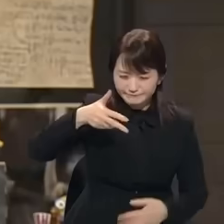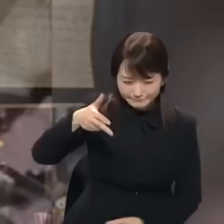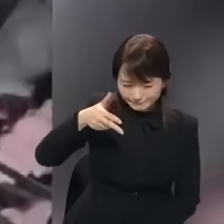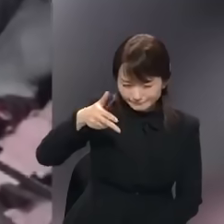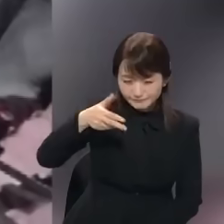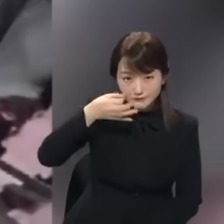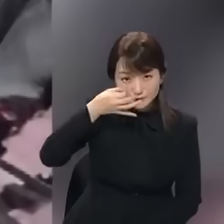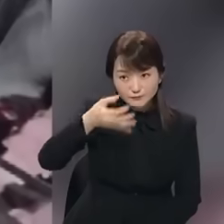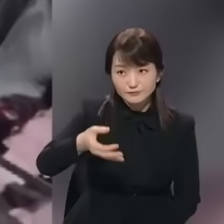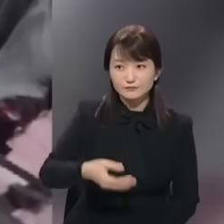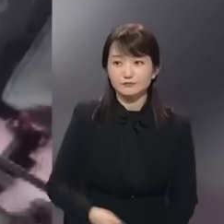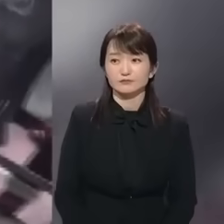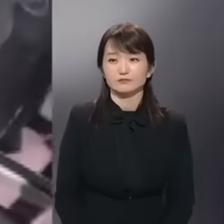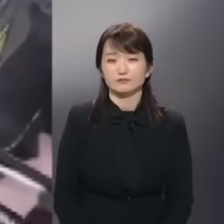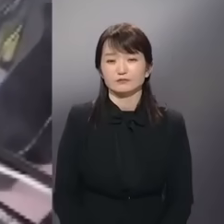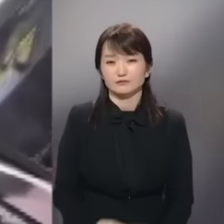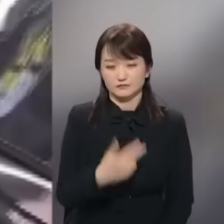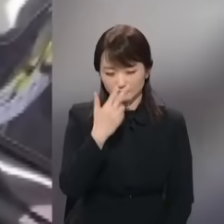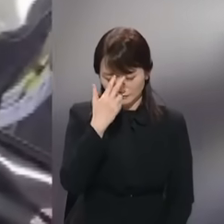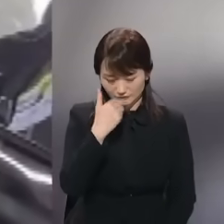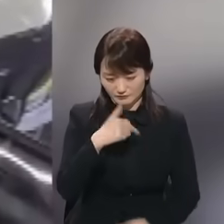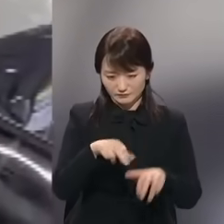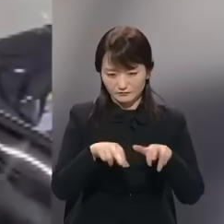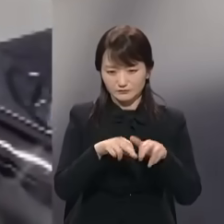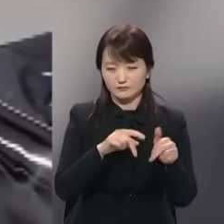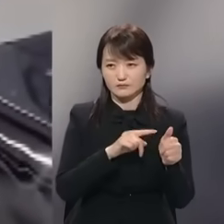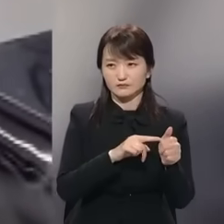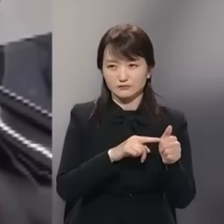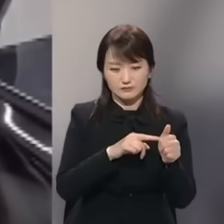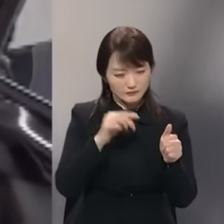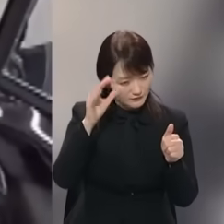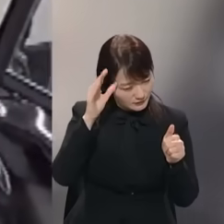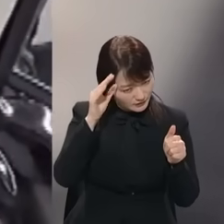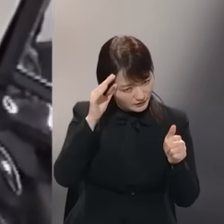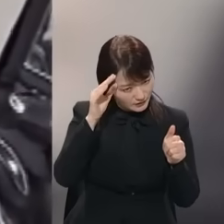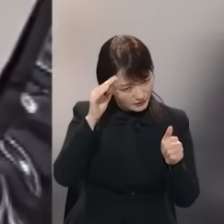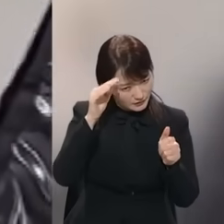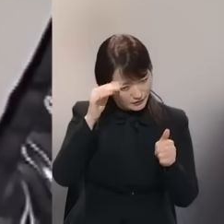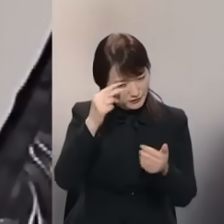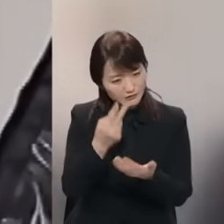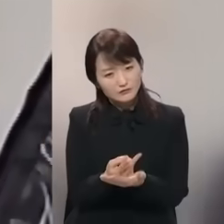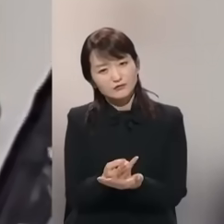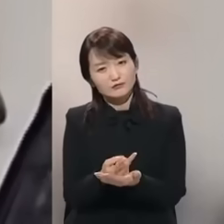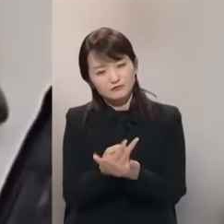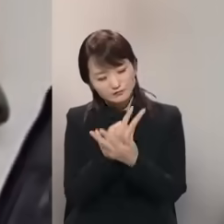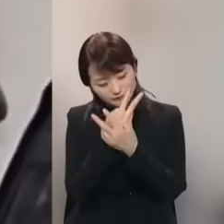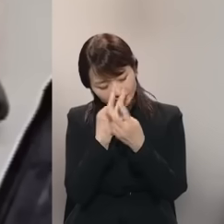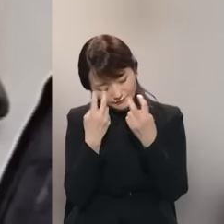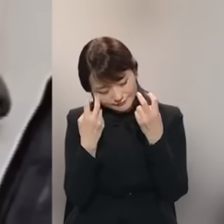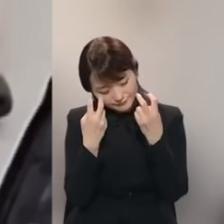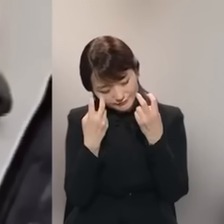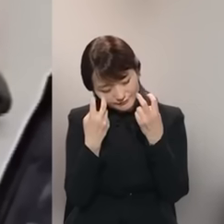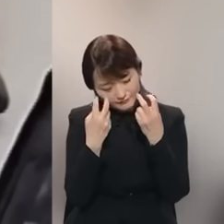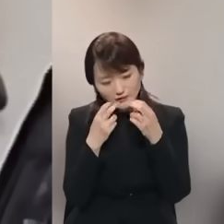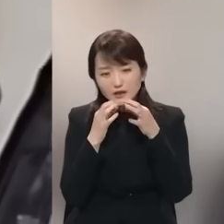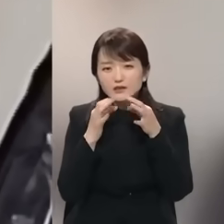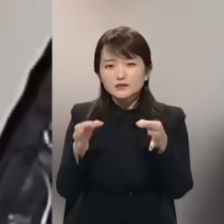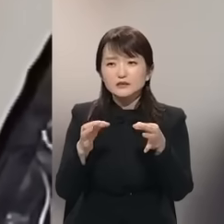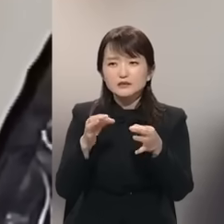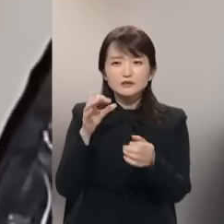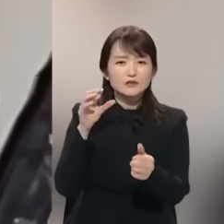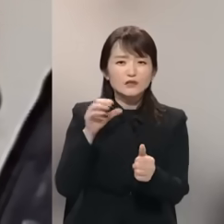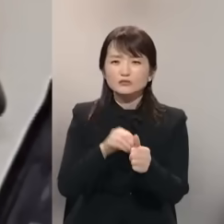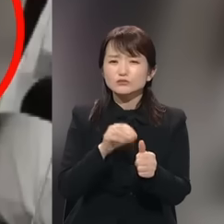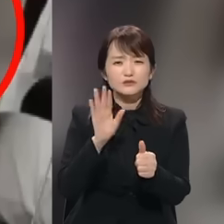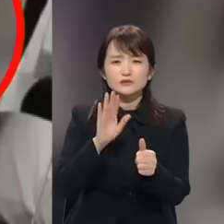보실까요 자 시각 장애인 안내견 한 마리가 지하철 바닥에 쓰러져서 오수를 즐기고 있습니다 짓지도 물지도 함부로